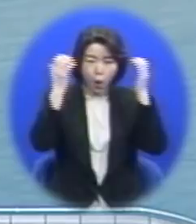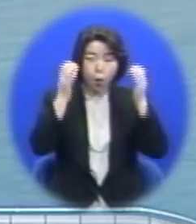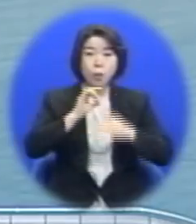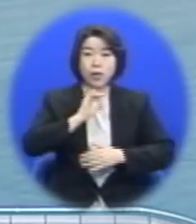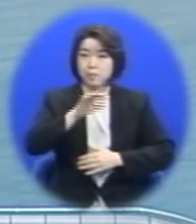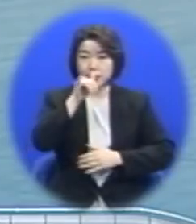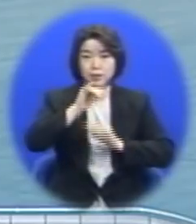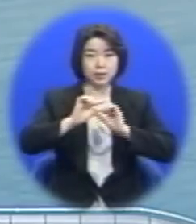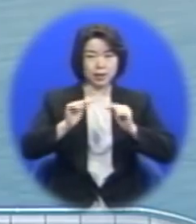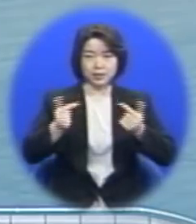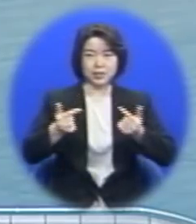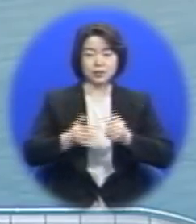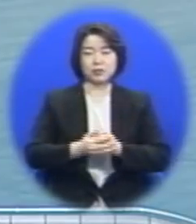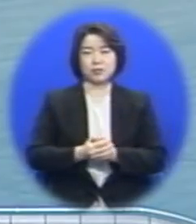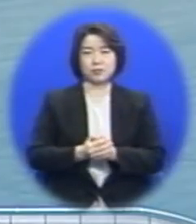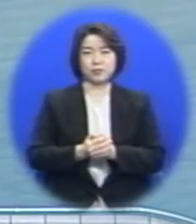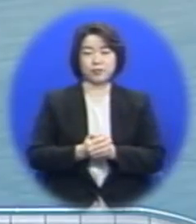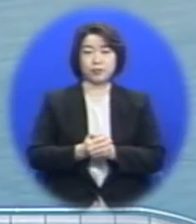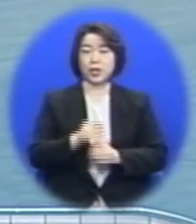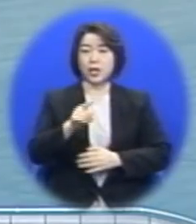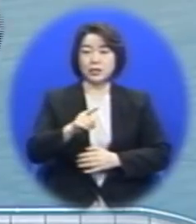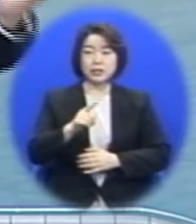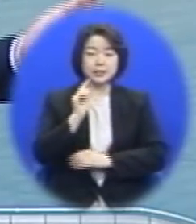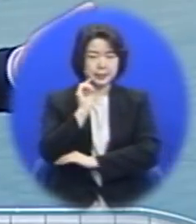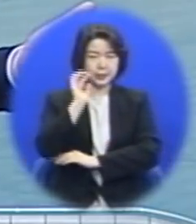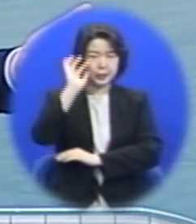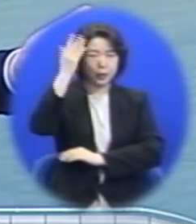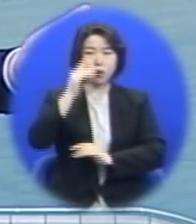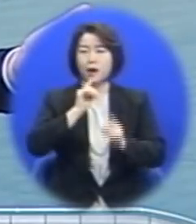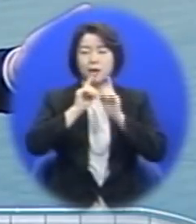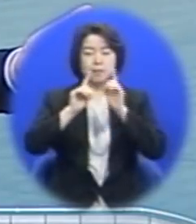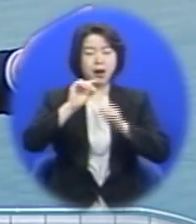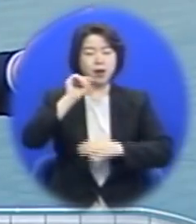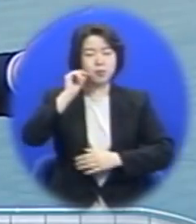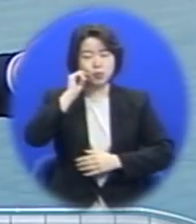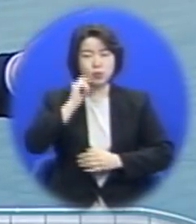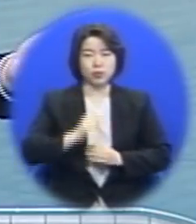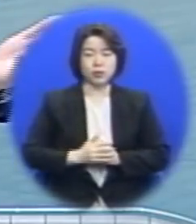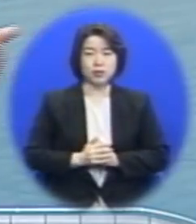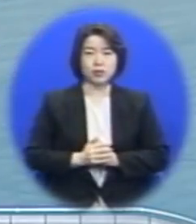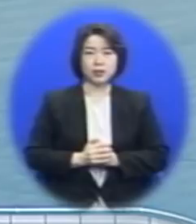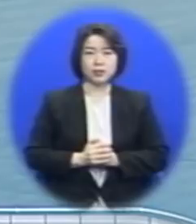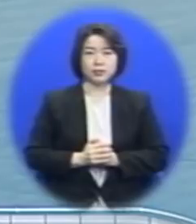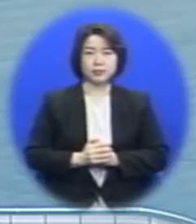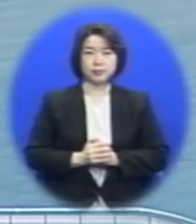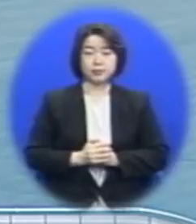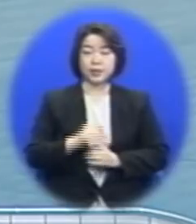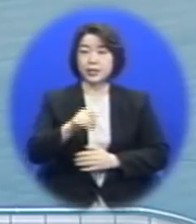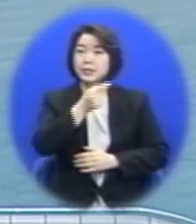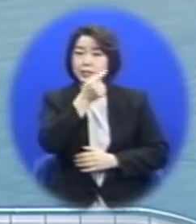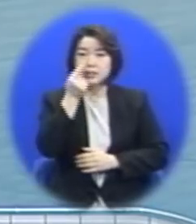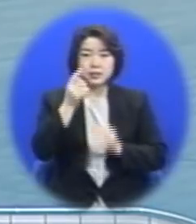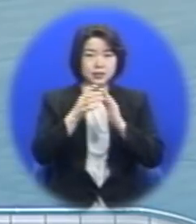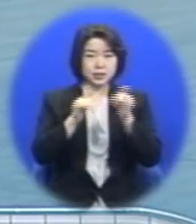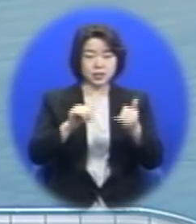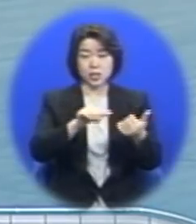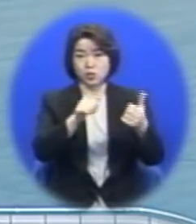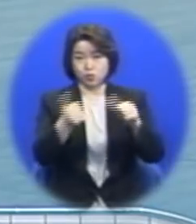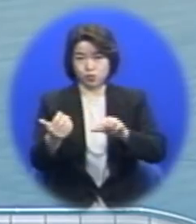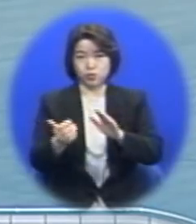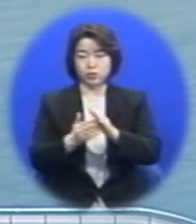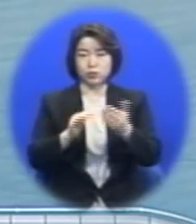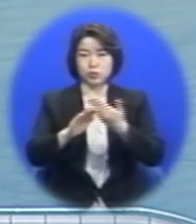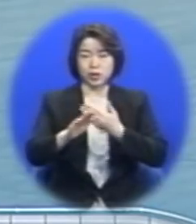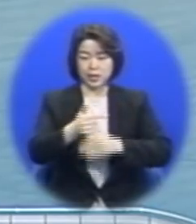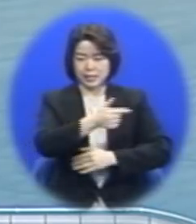게 아닙니다. 그 영광은 말할 수가 없습니다. 그 증인이 죽어서